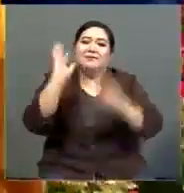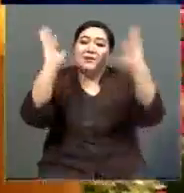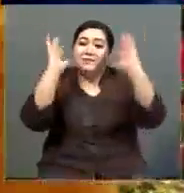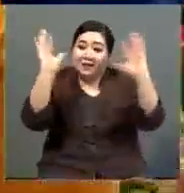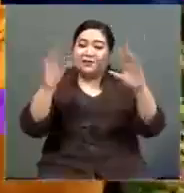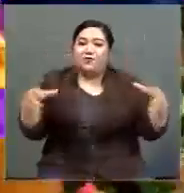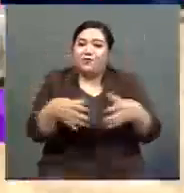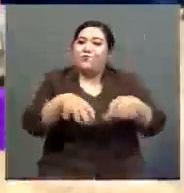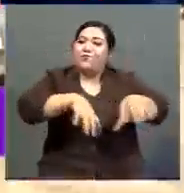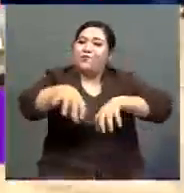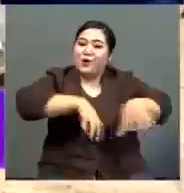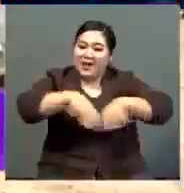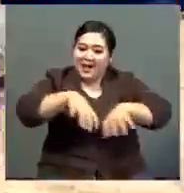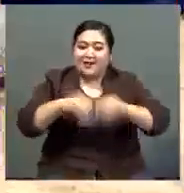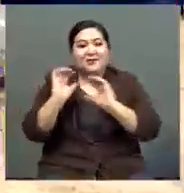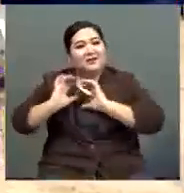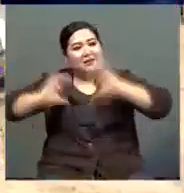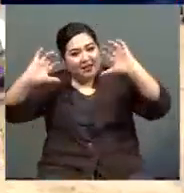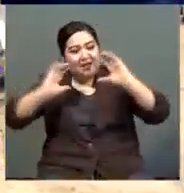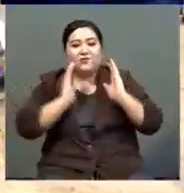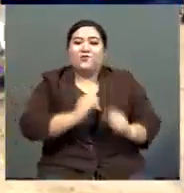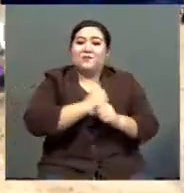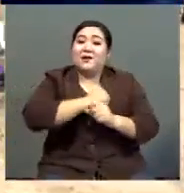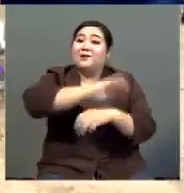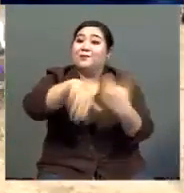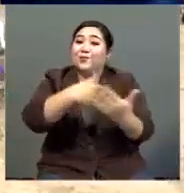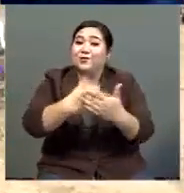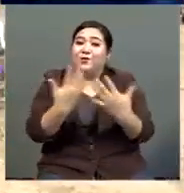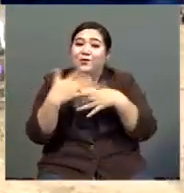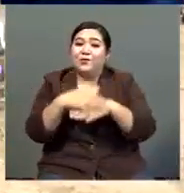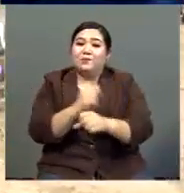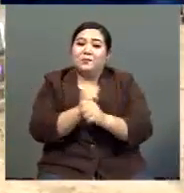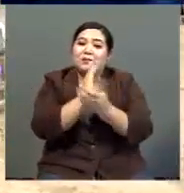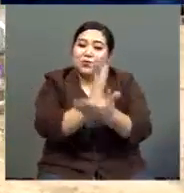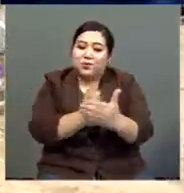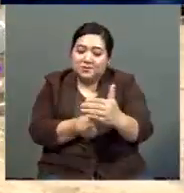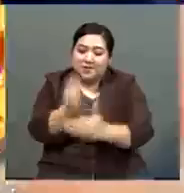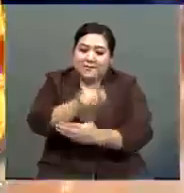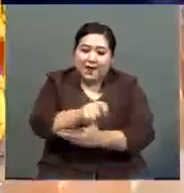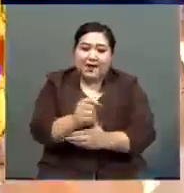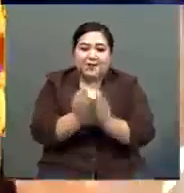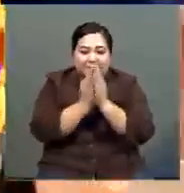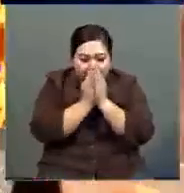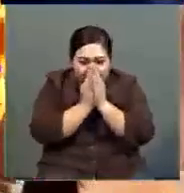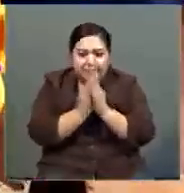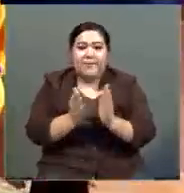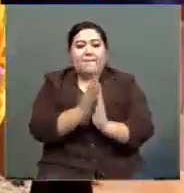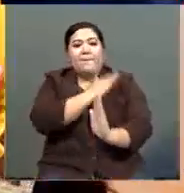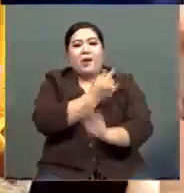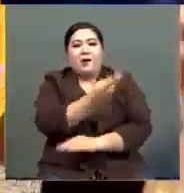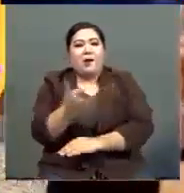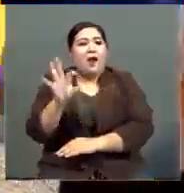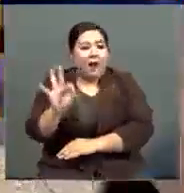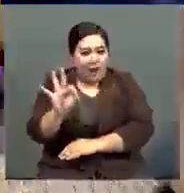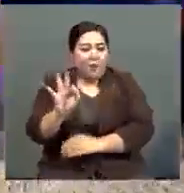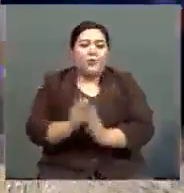าสัมพันธ์พร้อมคณะผู้บริหารข้าราชการและเจ้าหน้าที่ร่วมทำบุญตักบาตรเข้าสารอาหารแห้งแด่พระภิกษุสงฆ์9รู